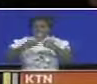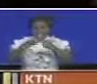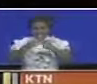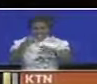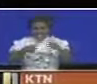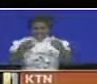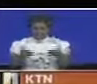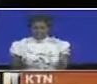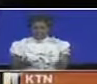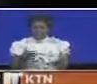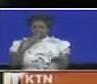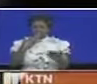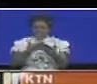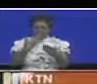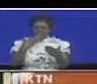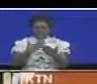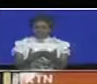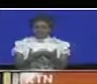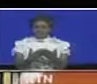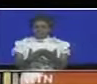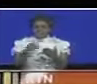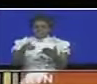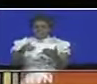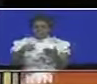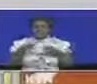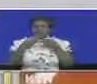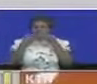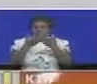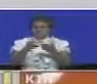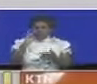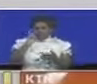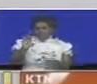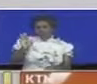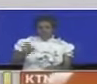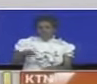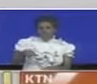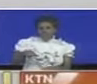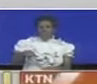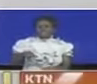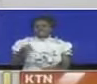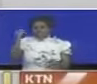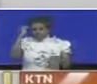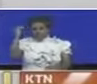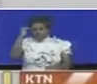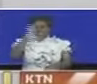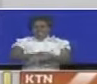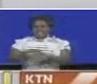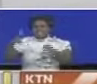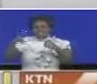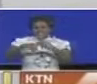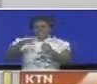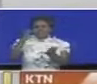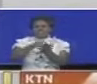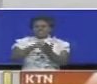Pia asante sana. Ni matokeo yaliyoshuhudia wanafunzi wa kike wakijishindia nafasi 7 za wanafunzi bora mwaka